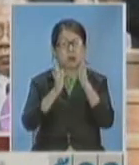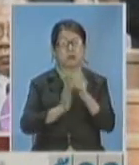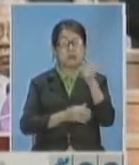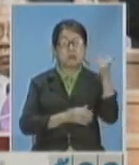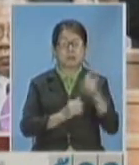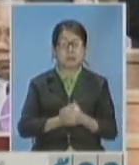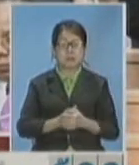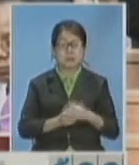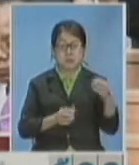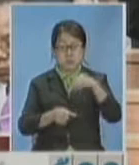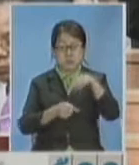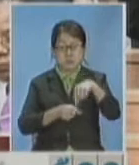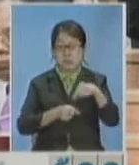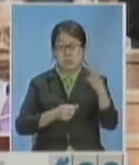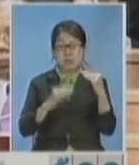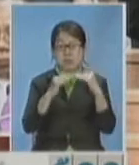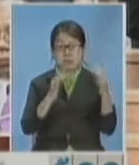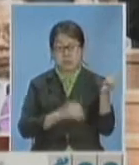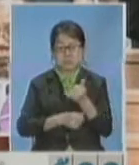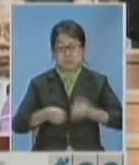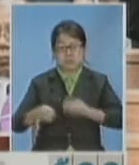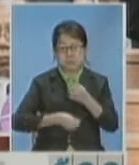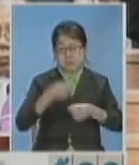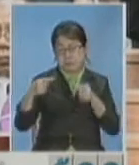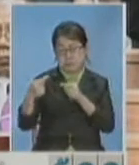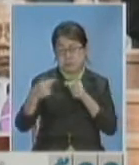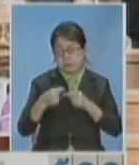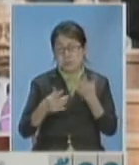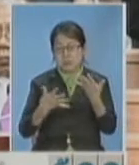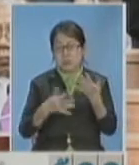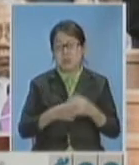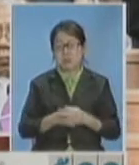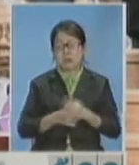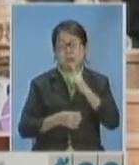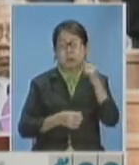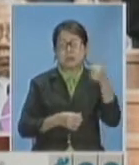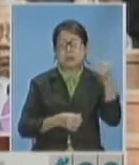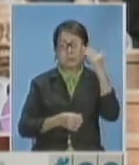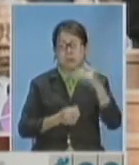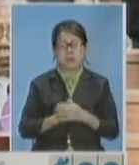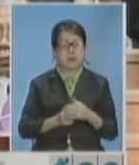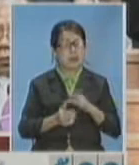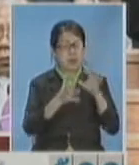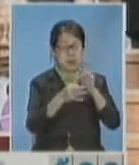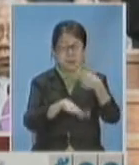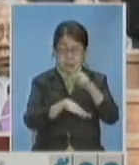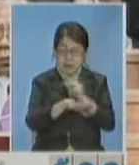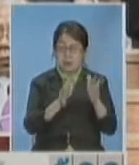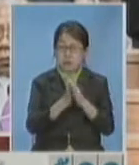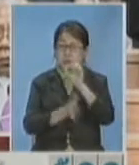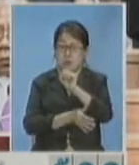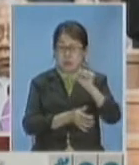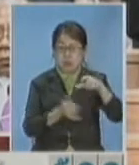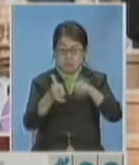อกที่เขาไม่มีสิทธิ์มาพูดชี้แจงในที่ประชุมแห่งนี้ประกอบกับท่านประธานและสมาชิกหลายท่